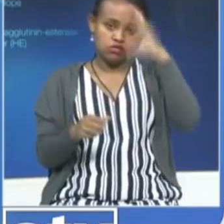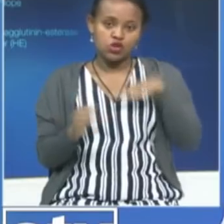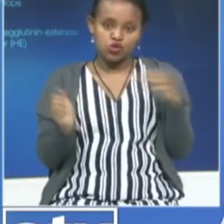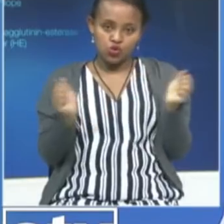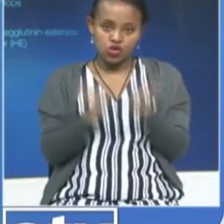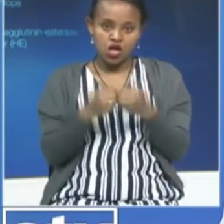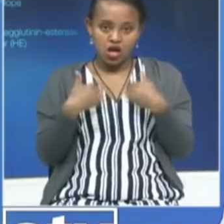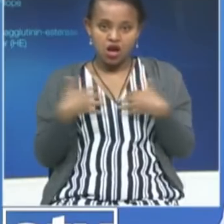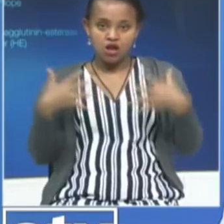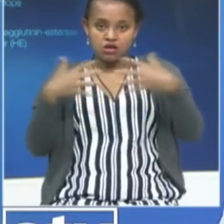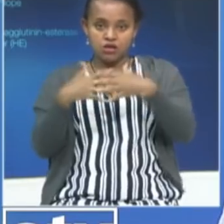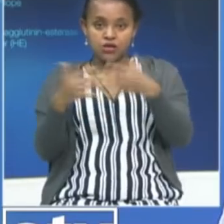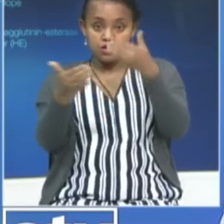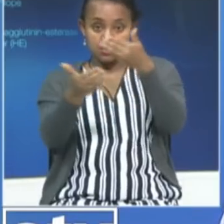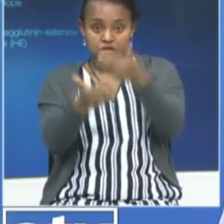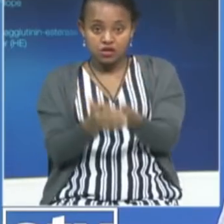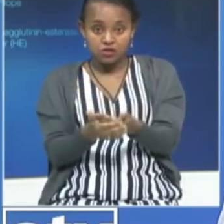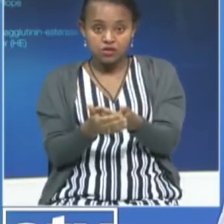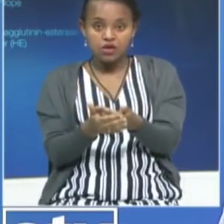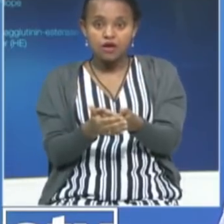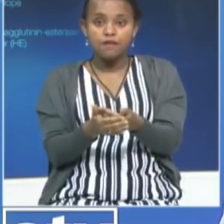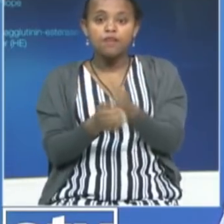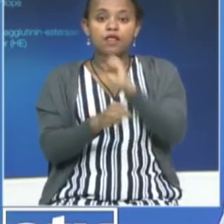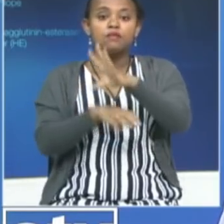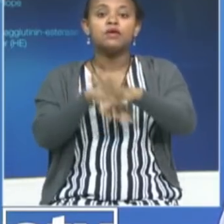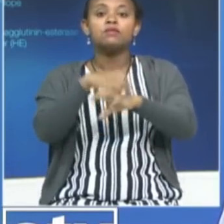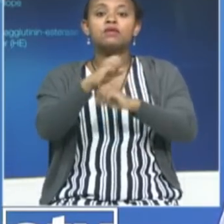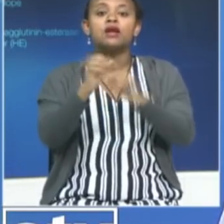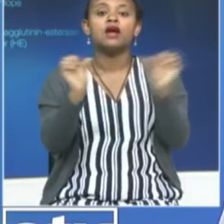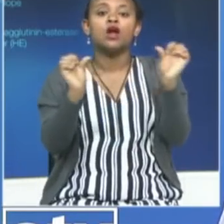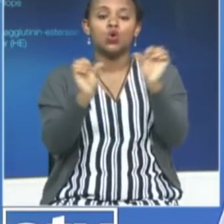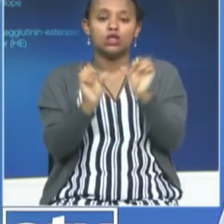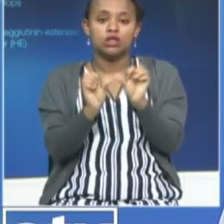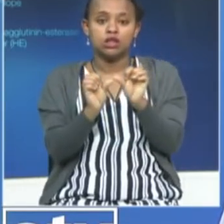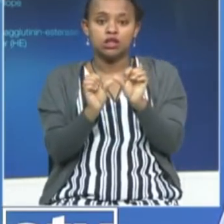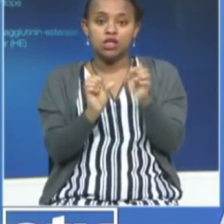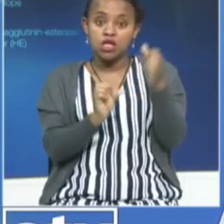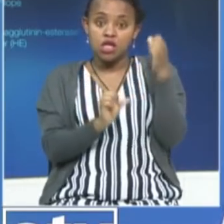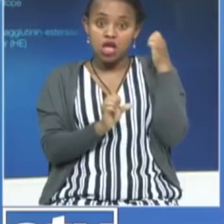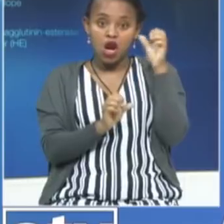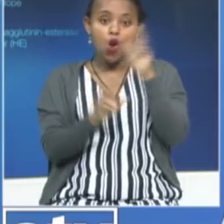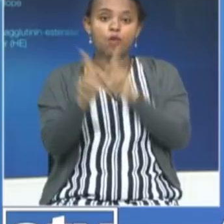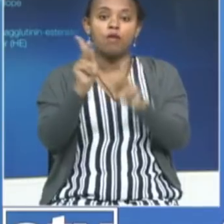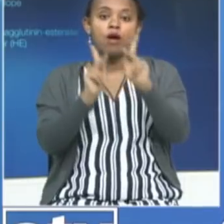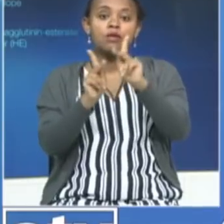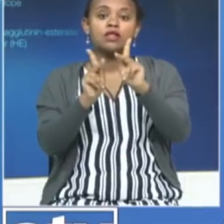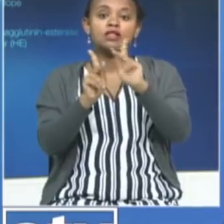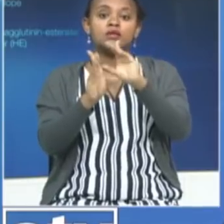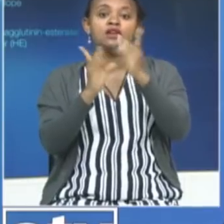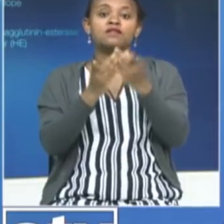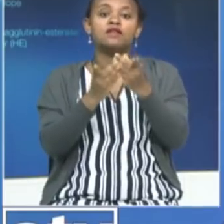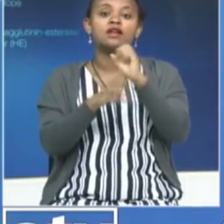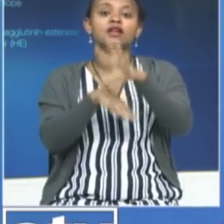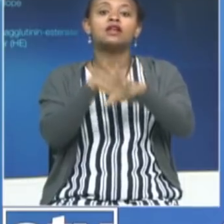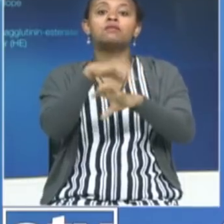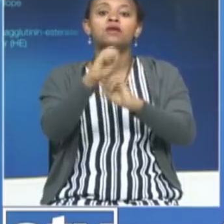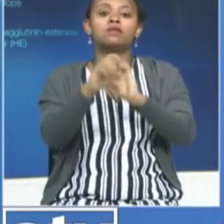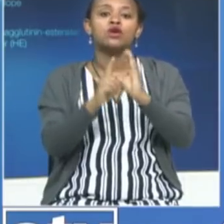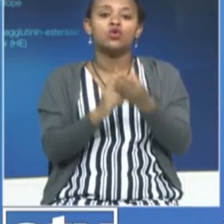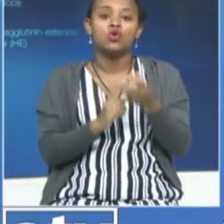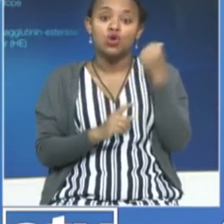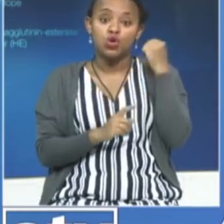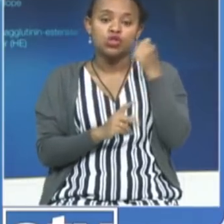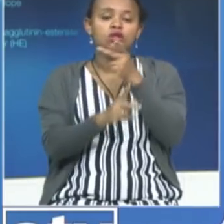ያለንን ህብረትና ቅርርብነታችንን በሚመከረው ልክ እኛ ሰው ሌላውን ማህበረሰብ ክፍል እንደምንመክር ሁሉ